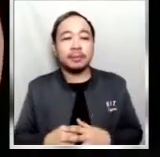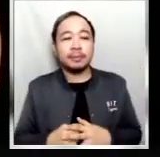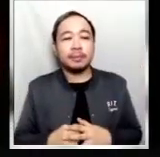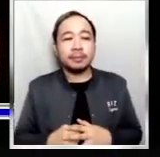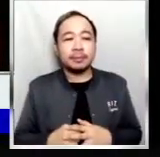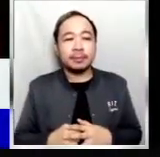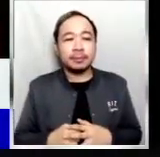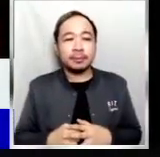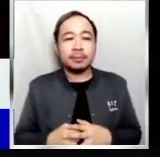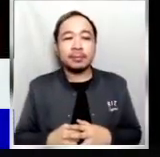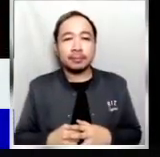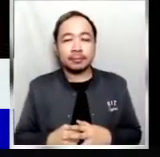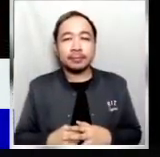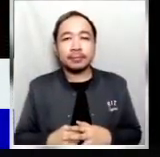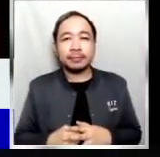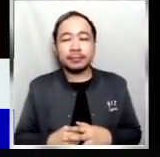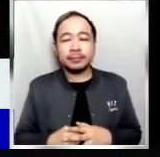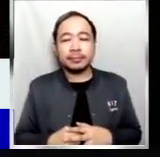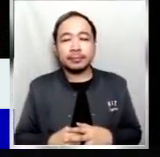Ian.